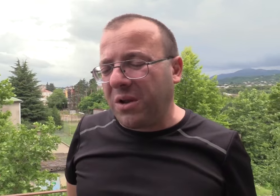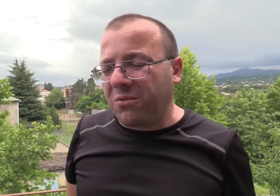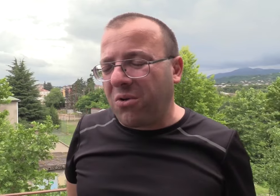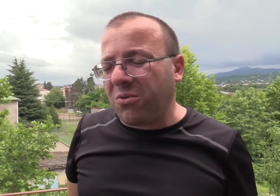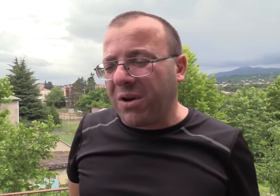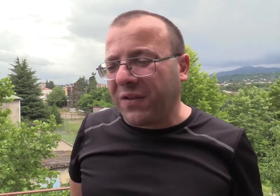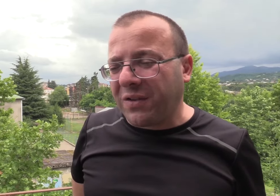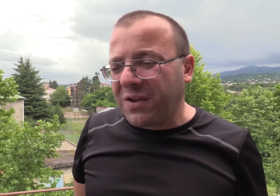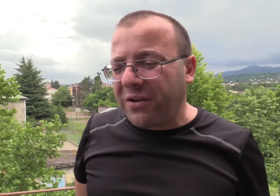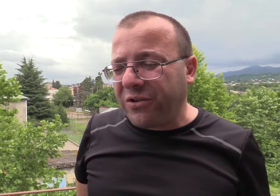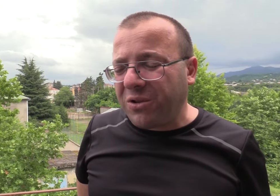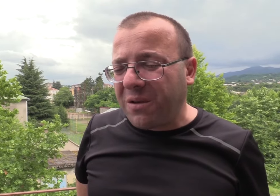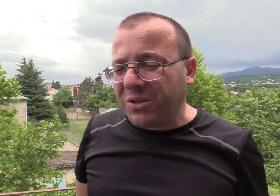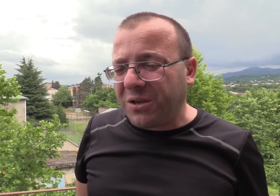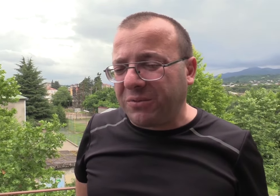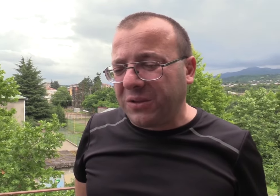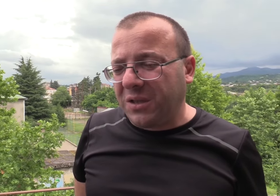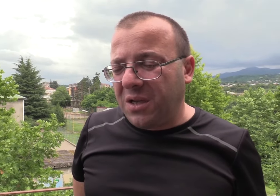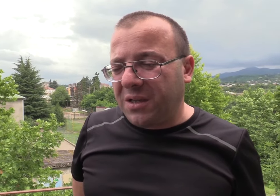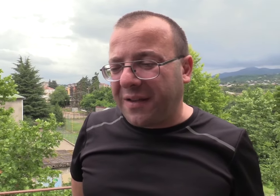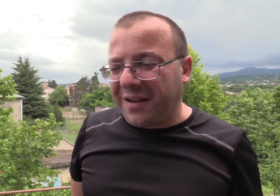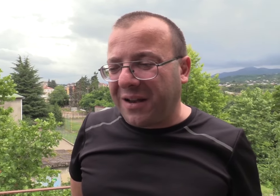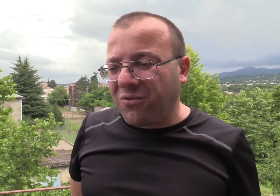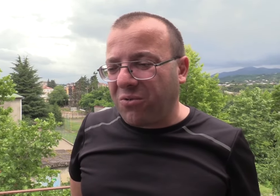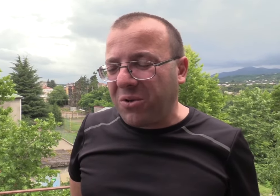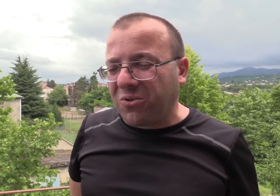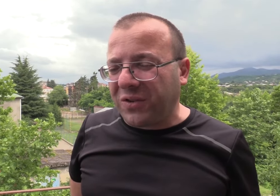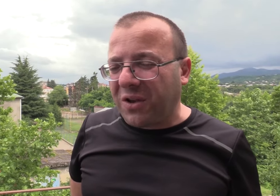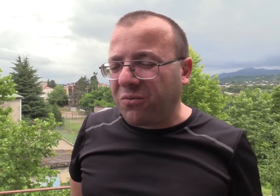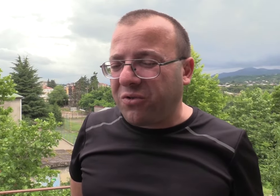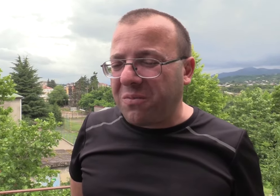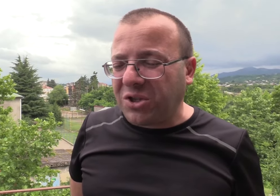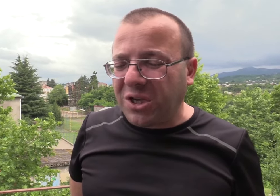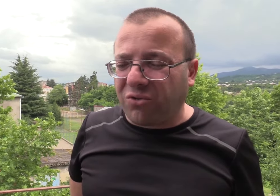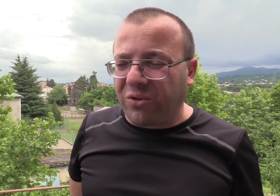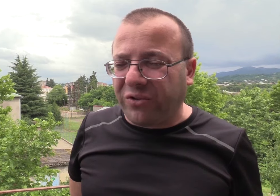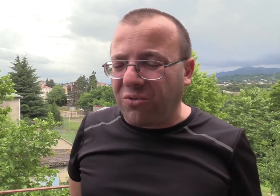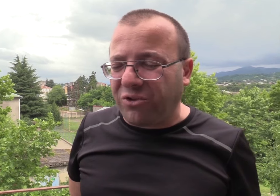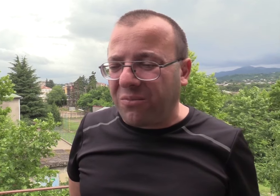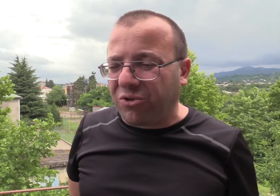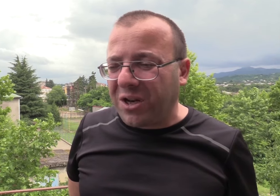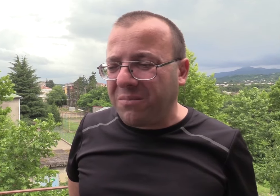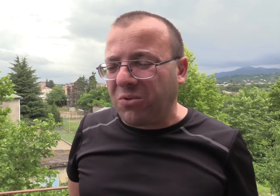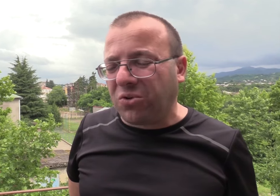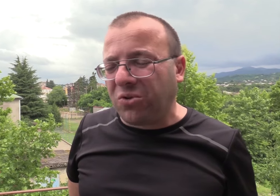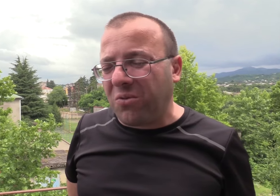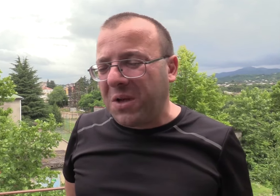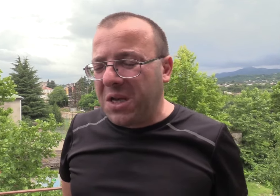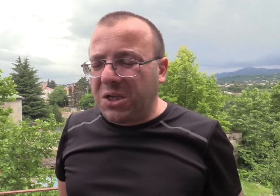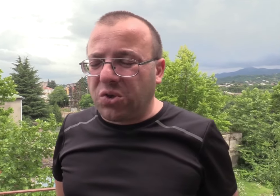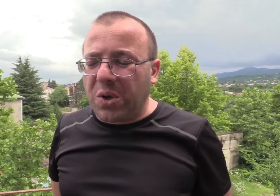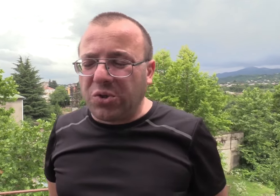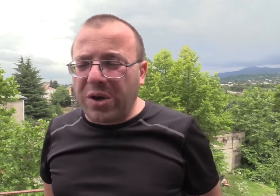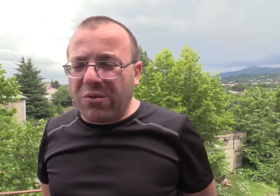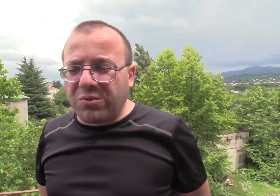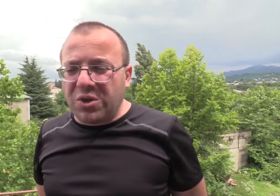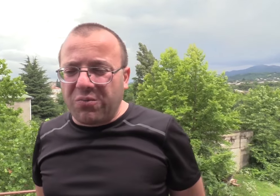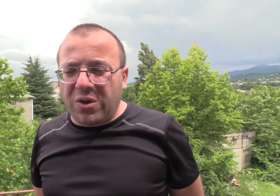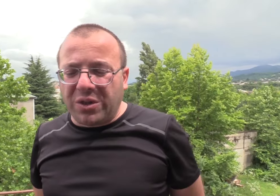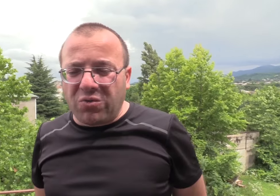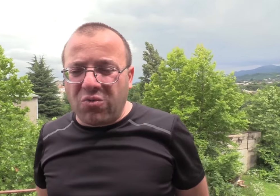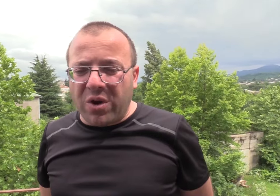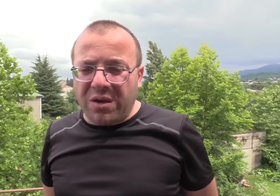ჩვენ ყოველგვარი წნეხის გარეშე ვითამაშებთ, დასაკარგი უფრო მეტოქეს აქვს, ბიჭებმა შეასრულეს თავისი ამოცანა, მე ვიტყოდი, რომ ჩვენ